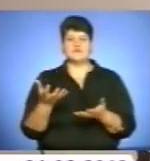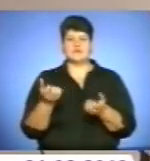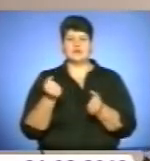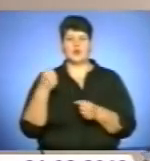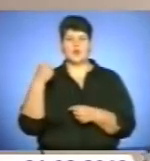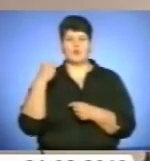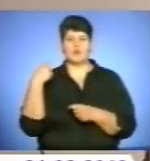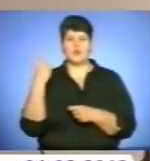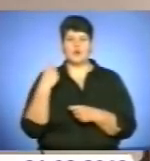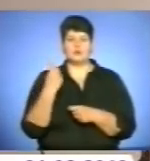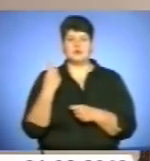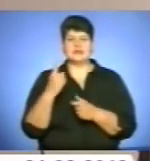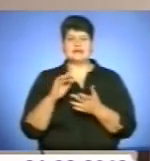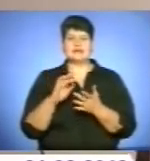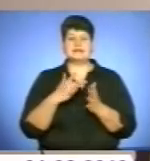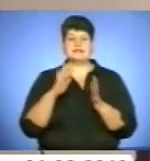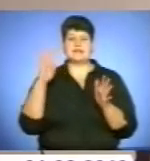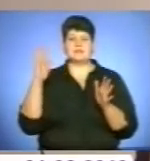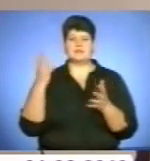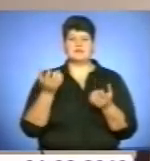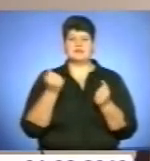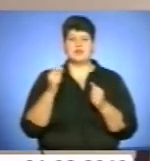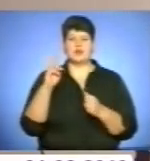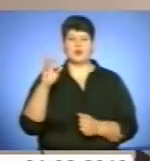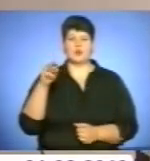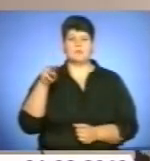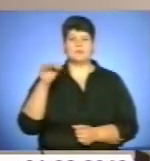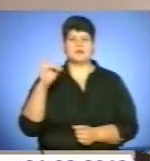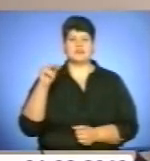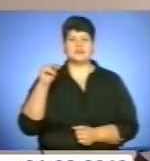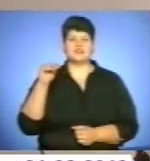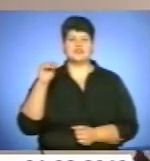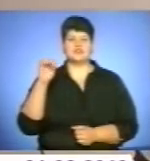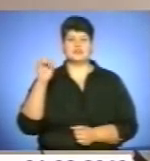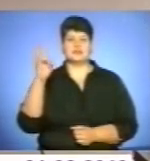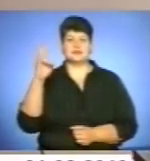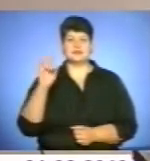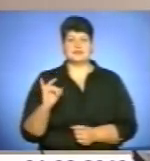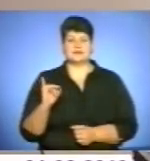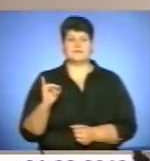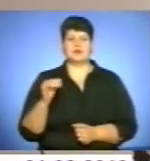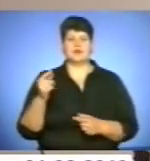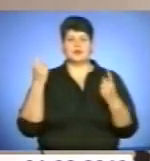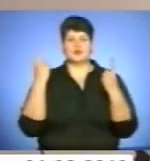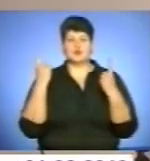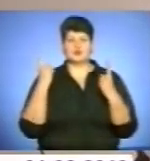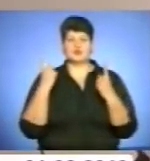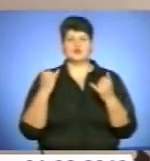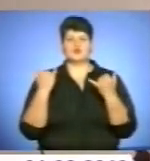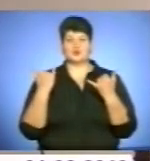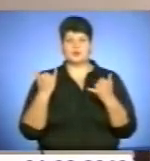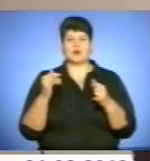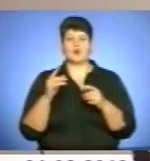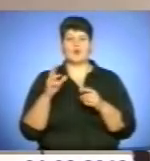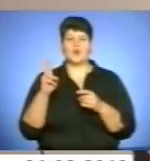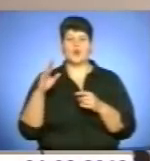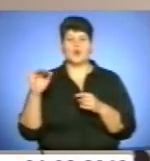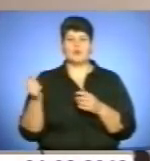бронзовими призерами стали ФК Копичинці та ФК Дністер-Заліщики. Суперкубок області вигравали в 2009 році